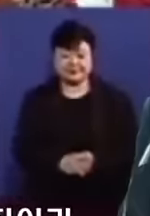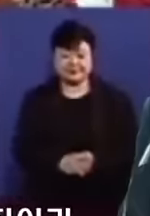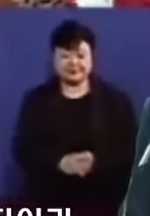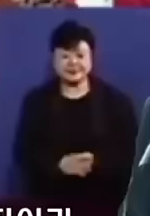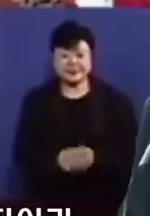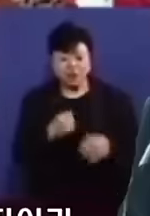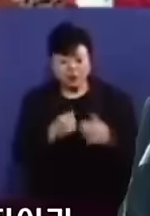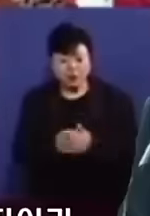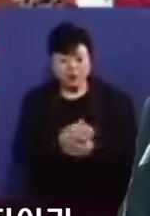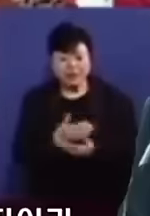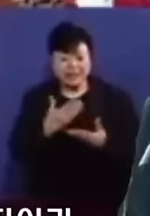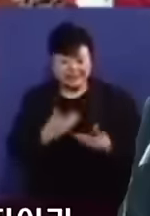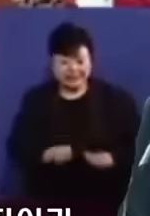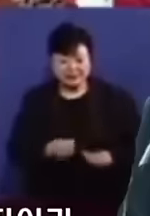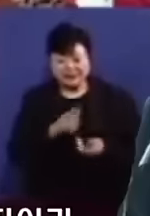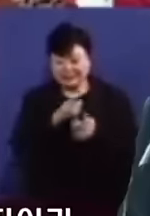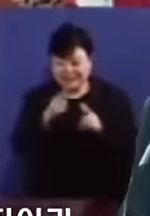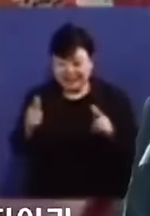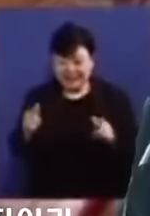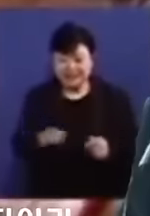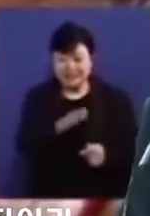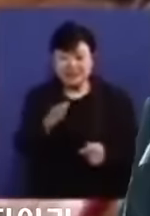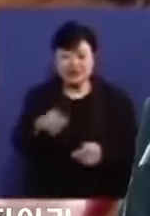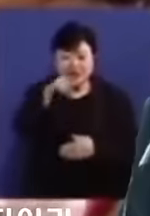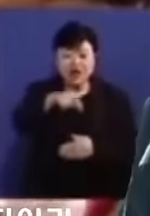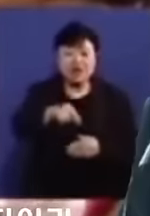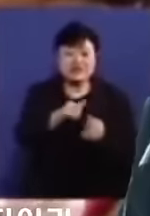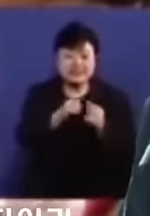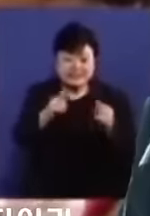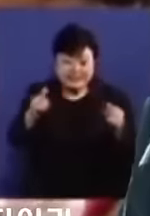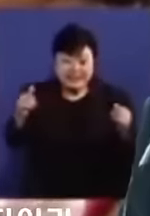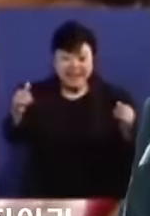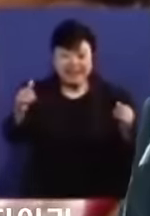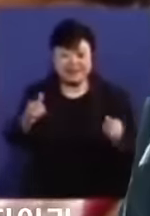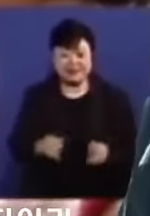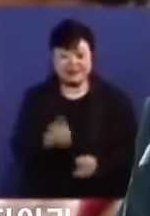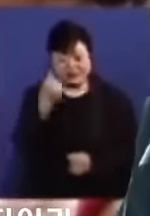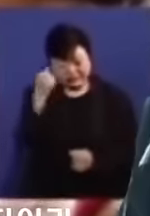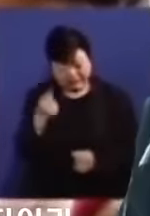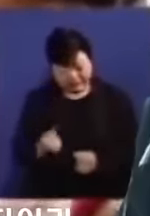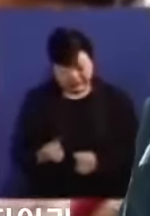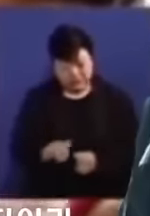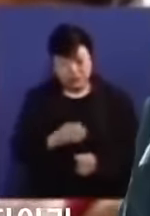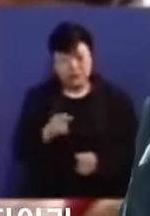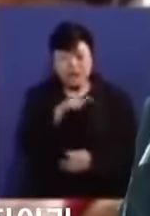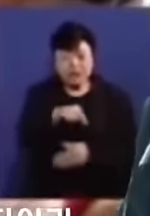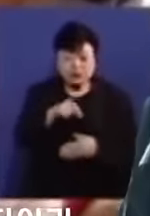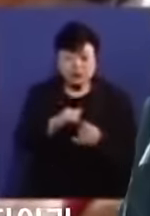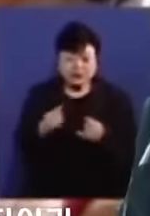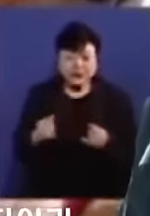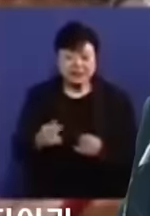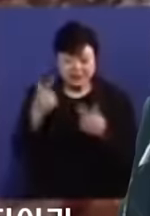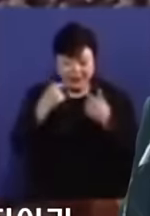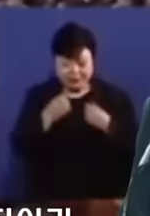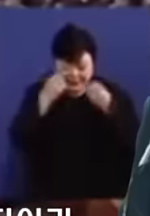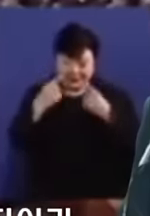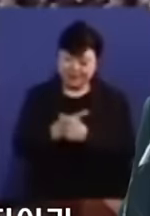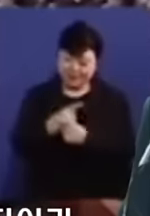읽어보십시다. 그러므로 우리가 낙심하지 아니하노니 우리의 겉사람은 낡아지나 우리의